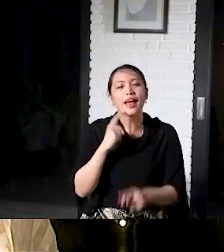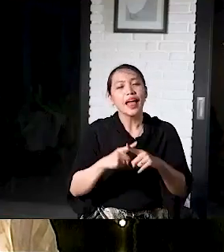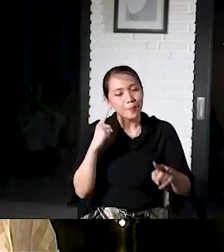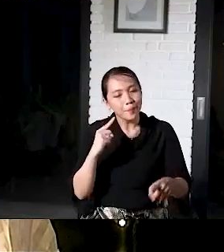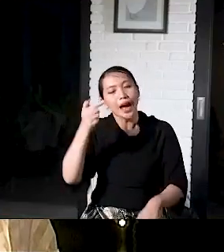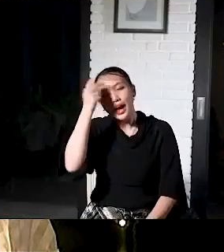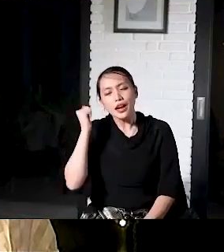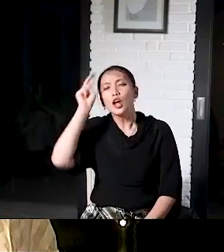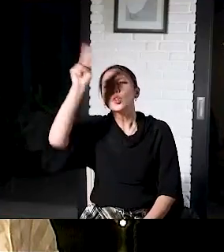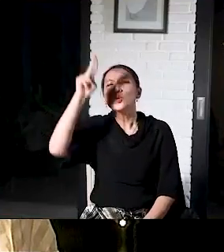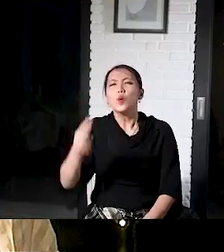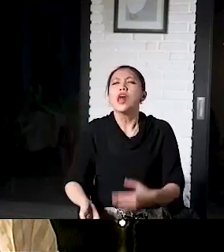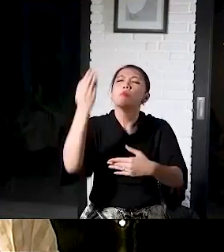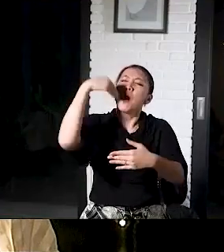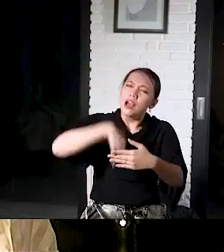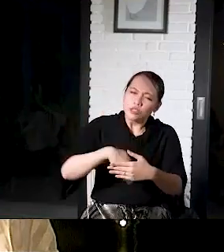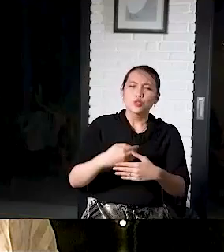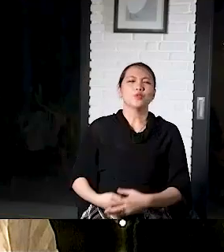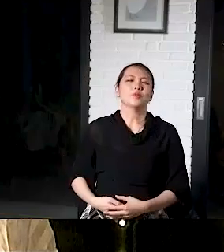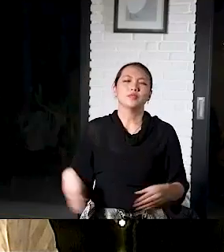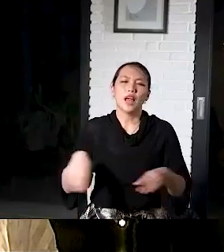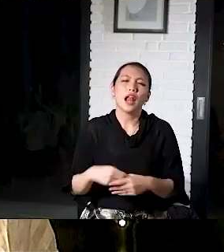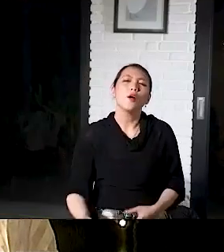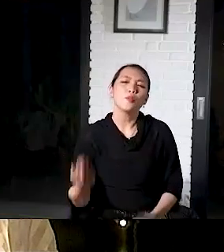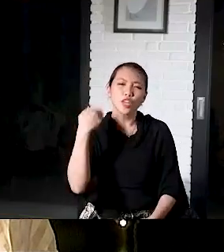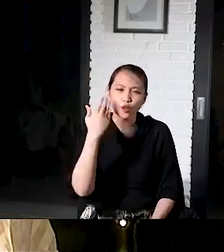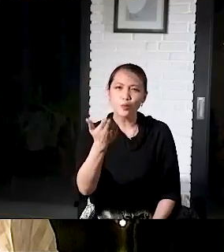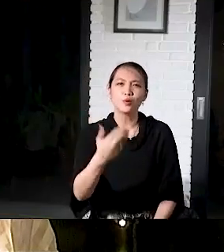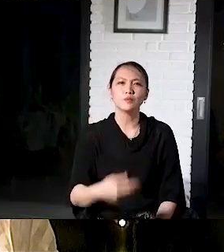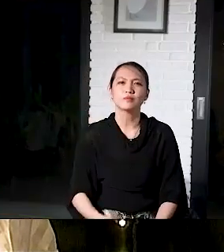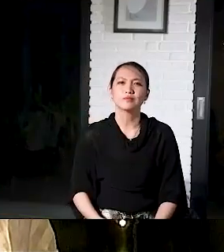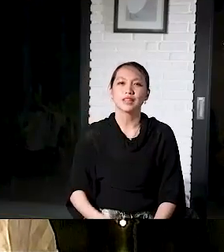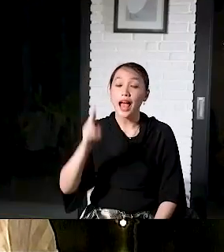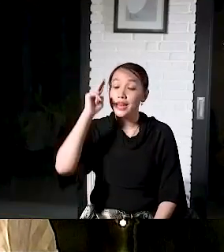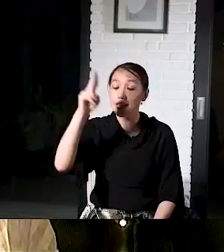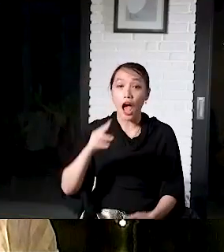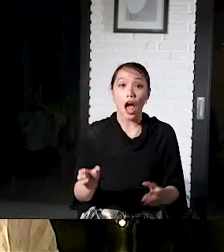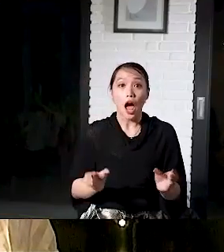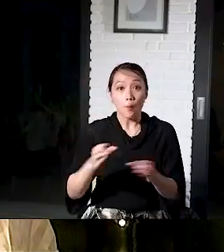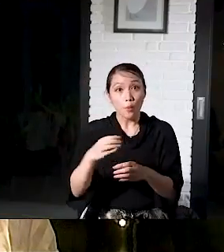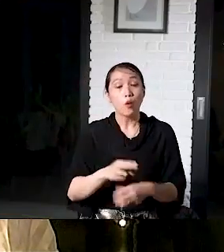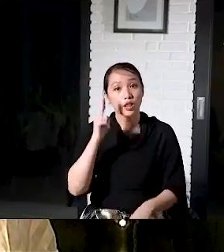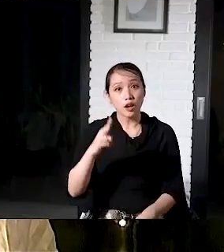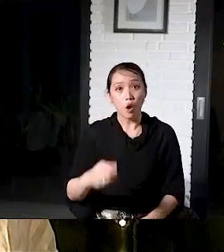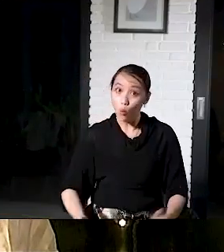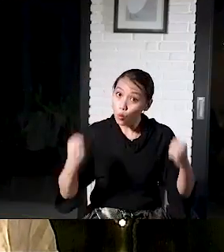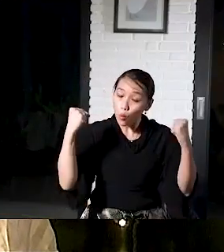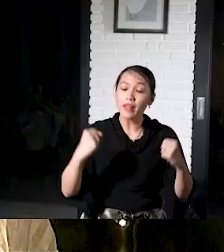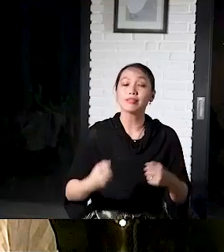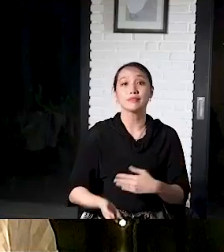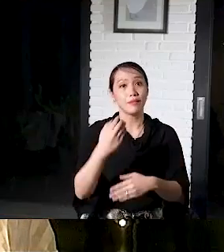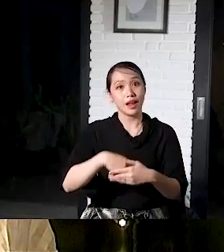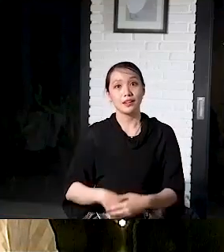dalam kehidupanmu， dialah yang akan membuat engkau kuat kembali， yang membuat engkau yang haus menjadi dipenuhi